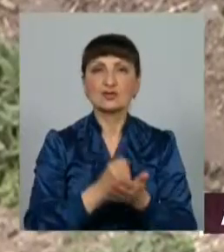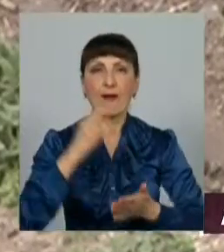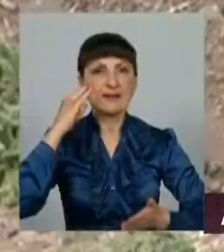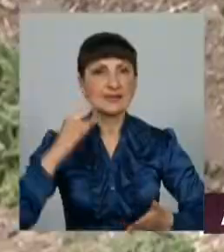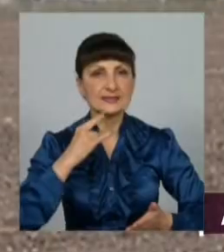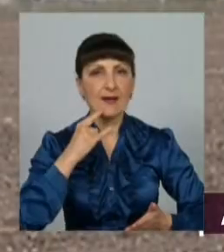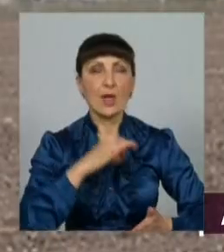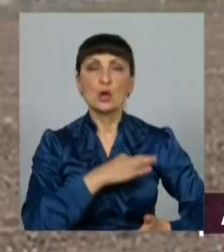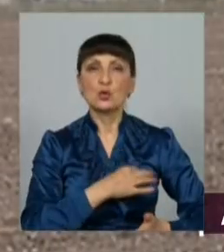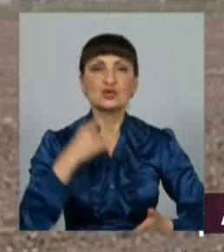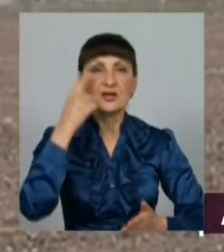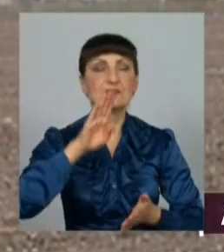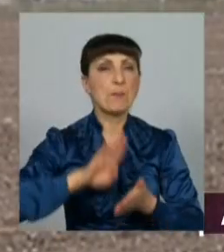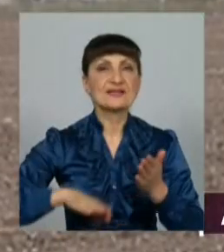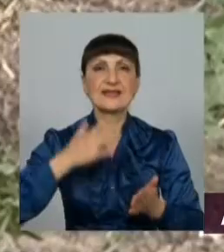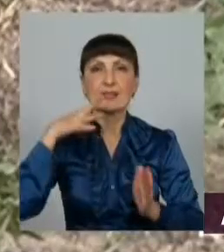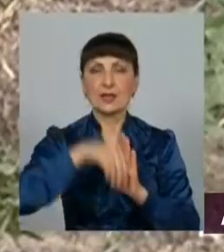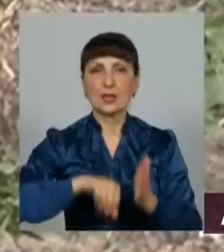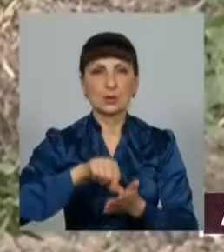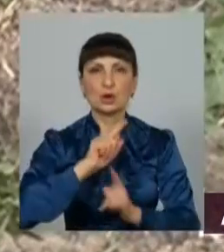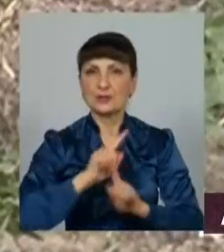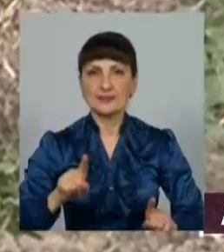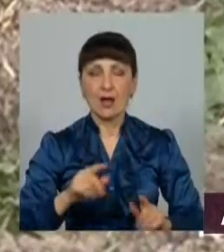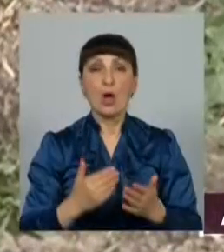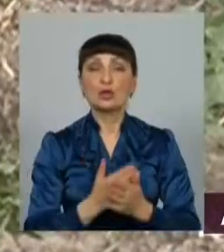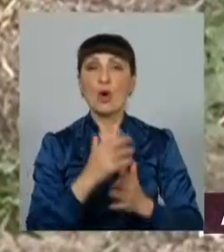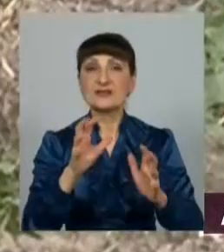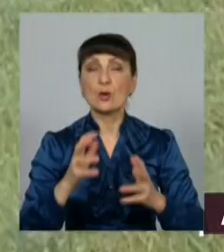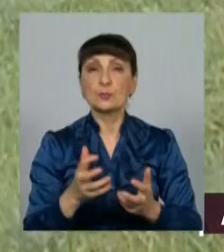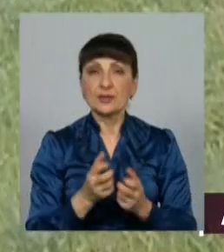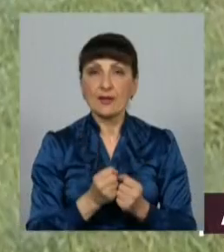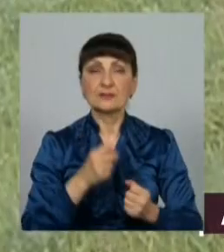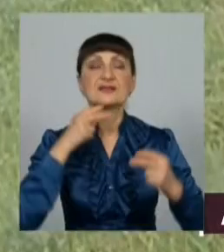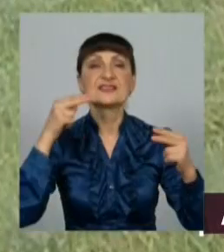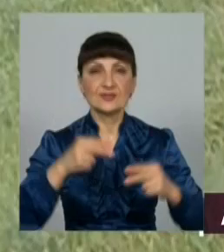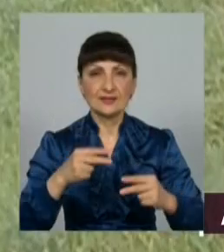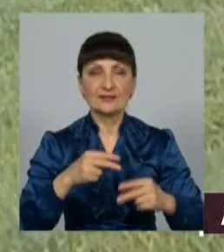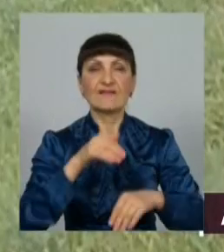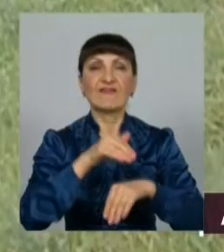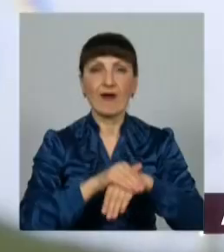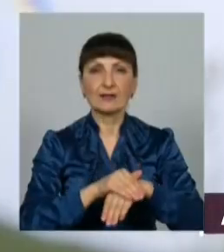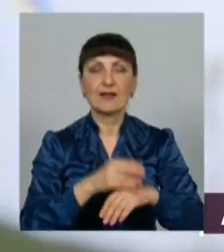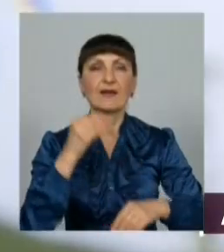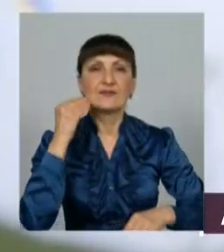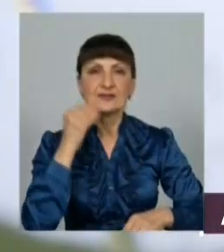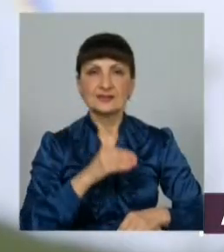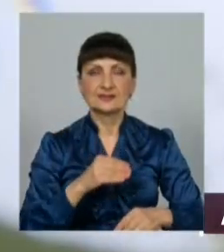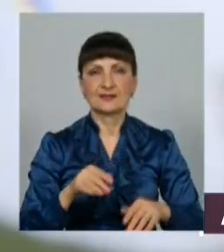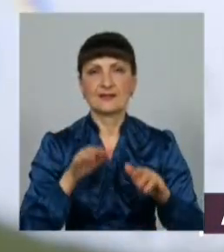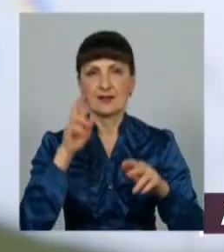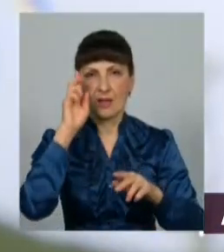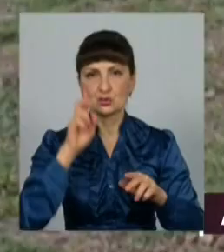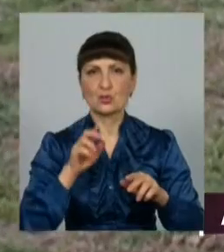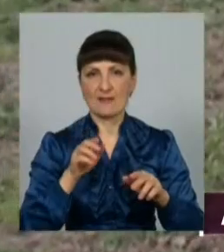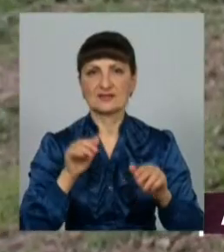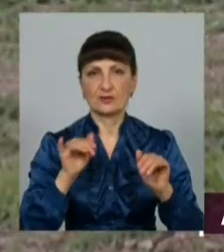юридическим лицам без иностранного участия а принятия нового закона еще одно свидетельство эффективности концепции слышащего государства